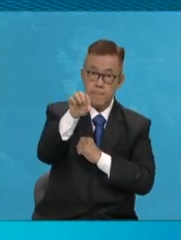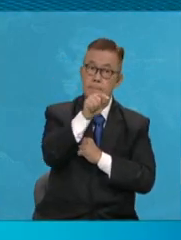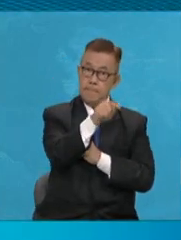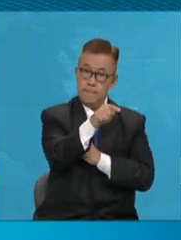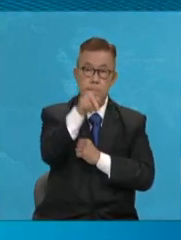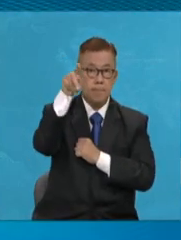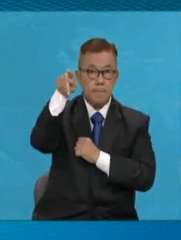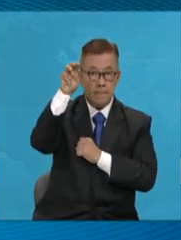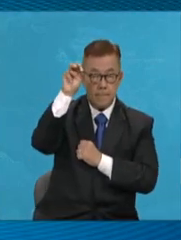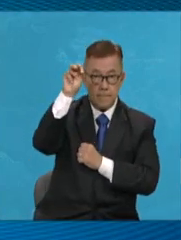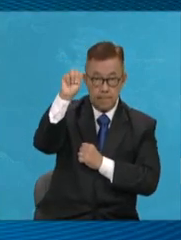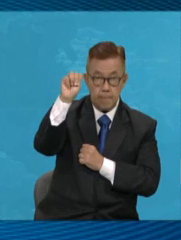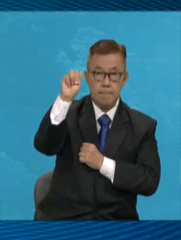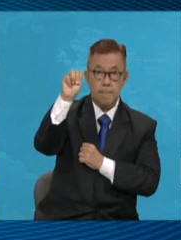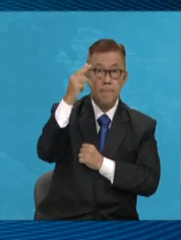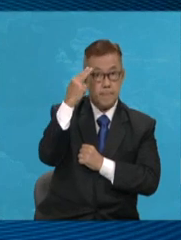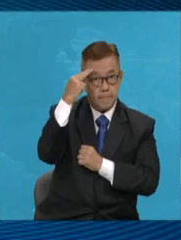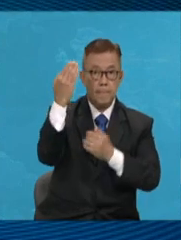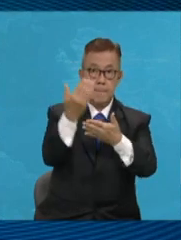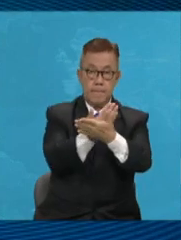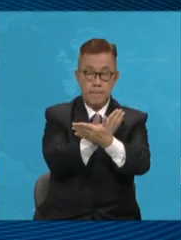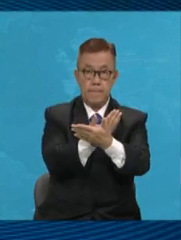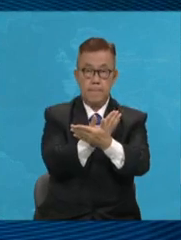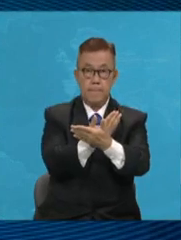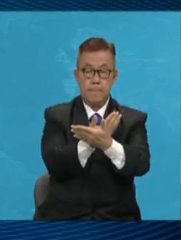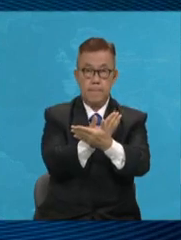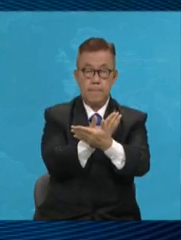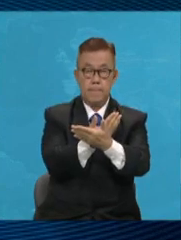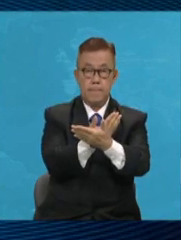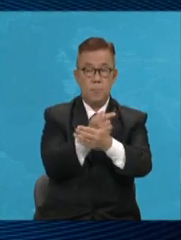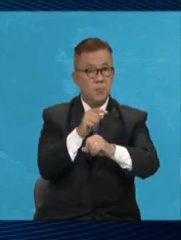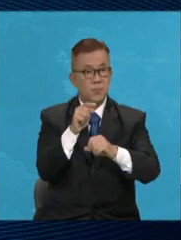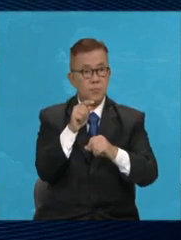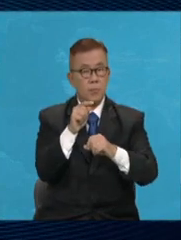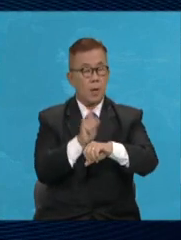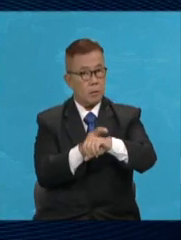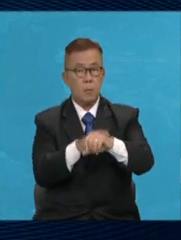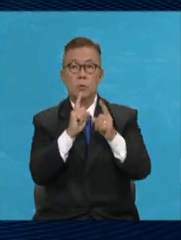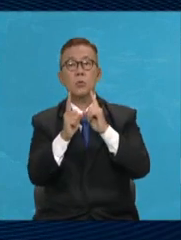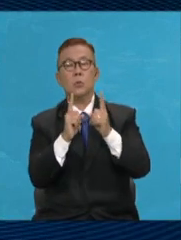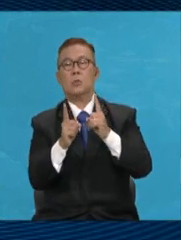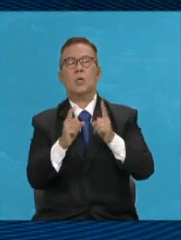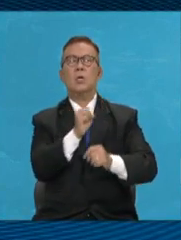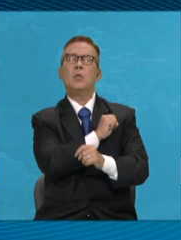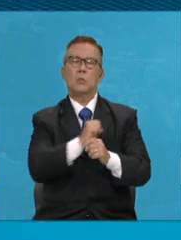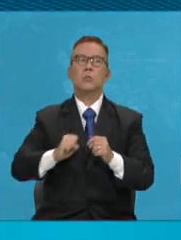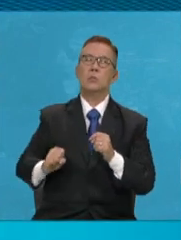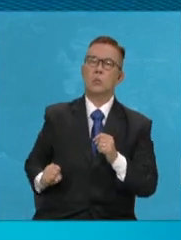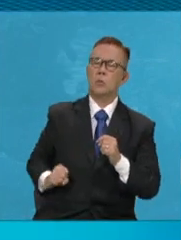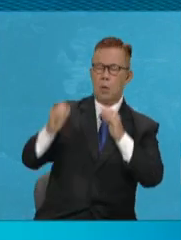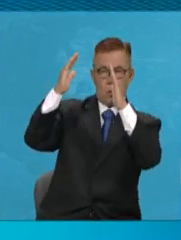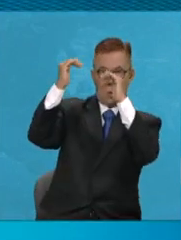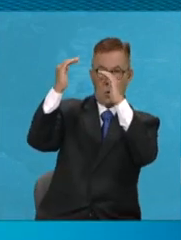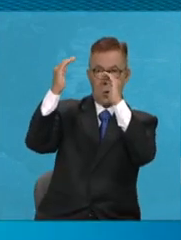Perdana Menteri Kerajaan Arab Saudi yang baru dalam titah perutusan tersebut ke bawah dunia Maha Mulia